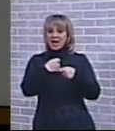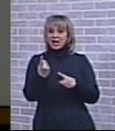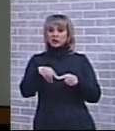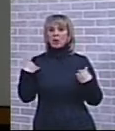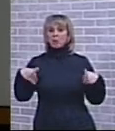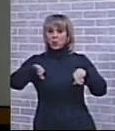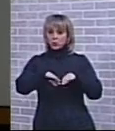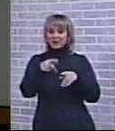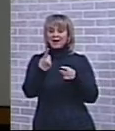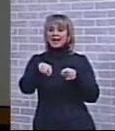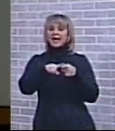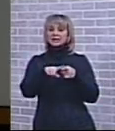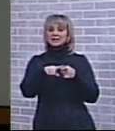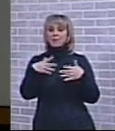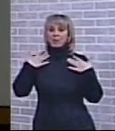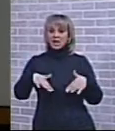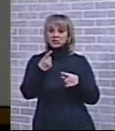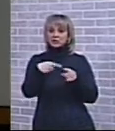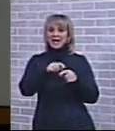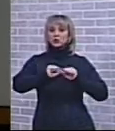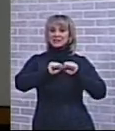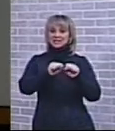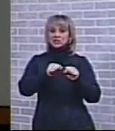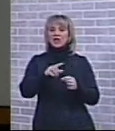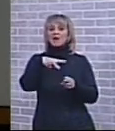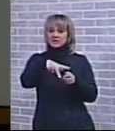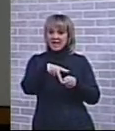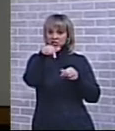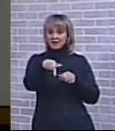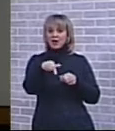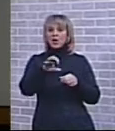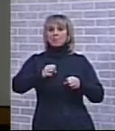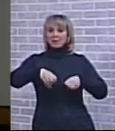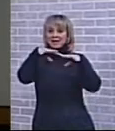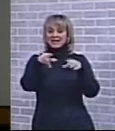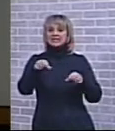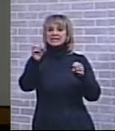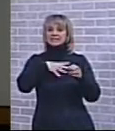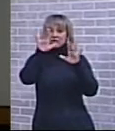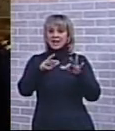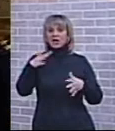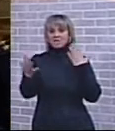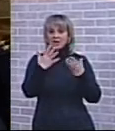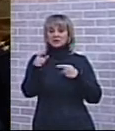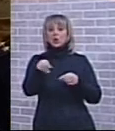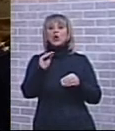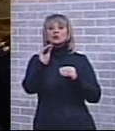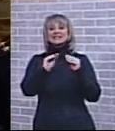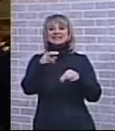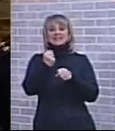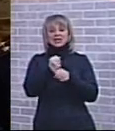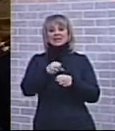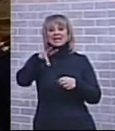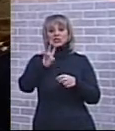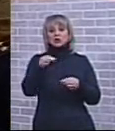бурка. Это плащ, который защищает всадника от пыли, снега и ветра. Устроить